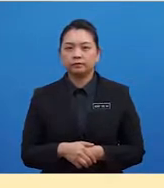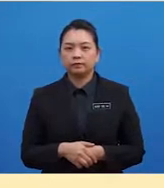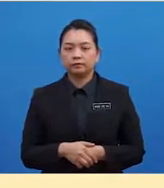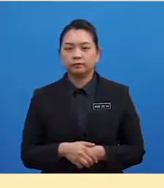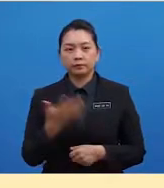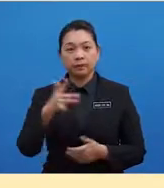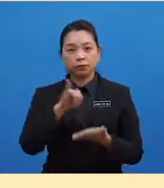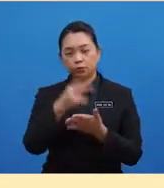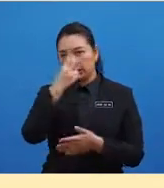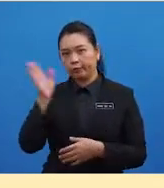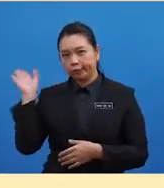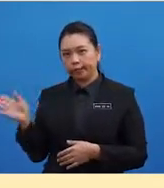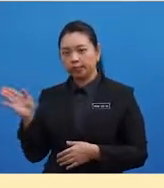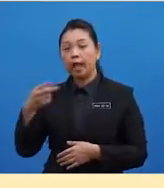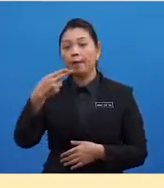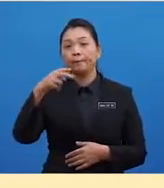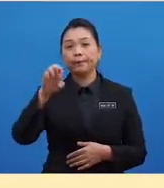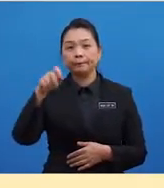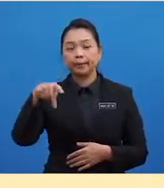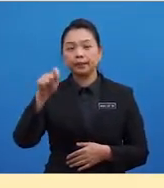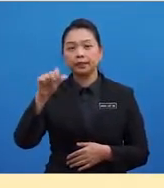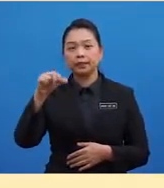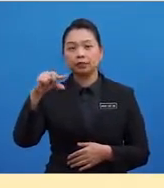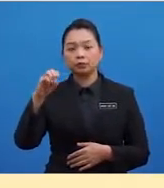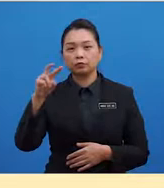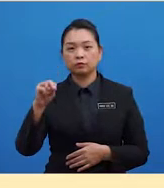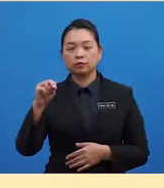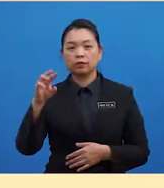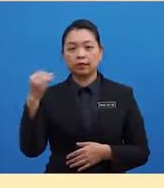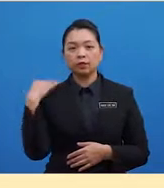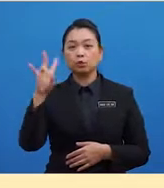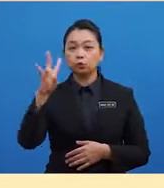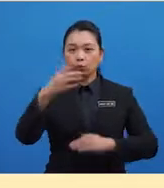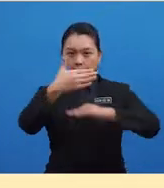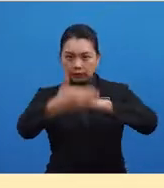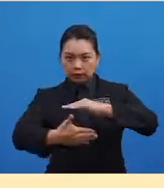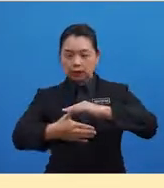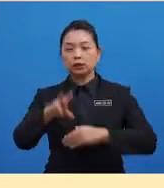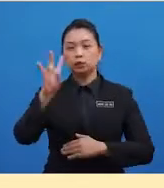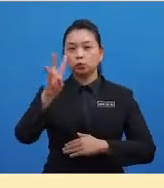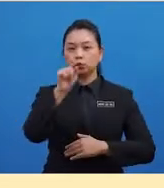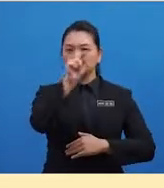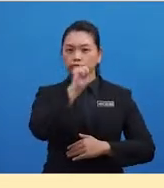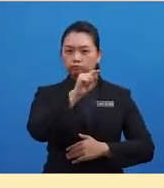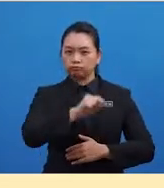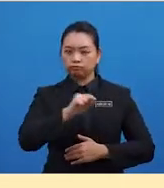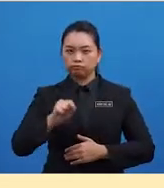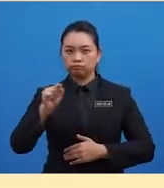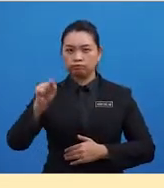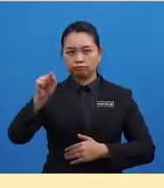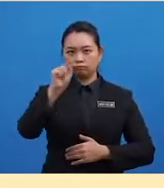poligon heptagon. Ia mempunyai 7 sisi dan 7 penjuru. Mari kita lihat